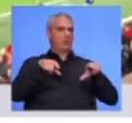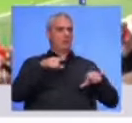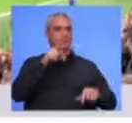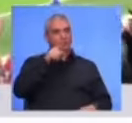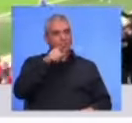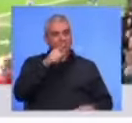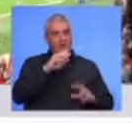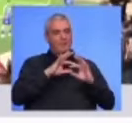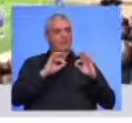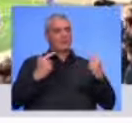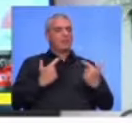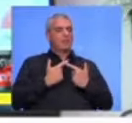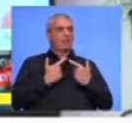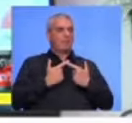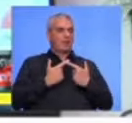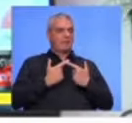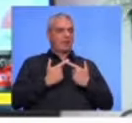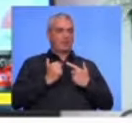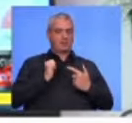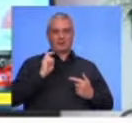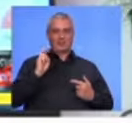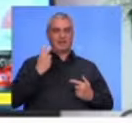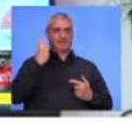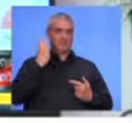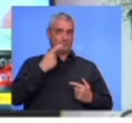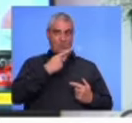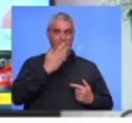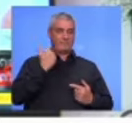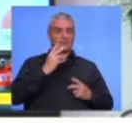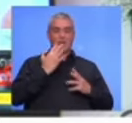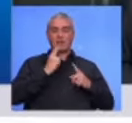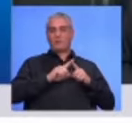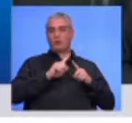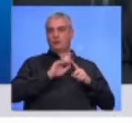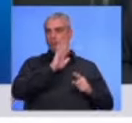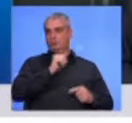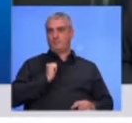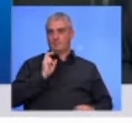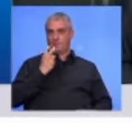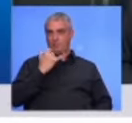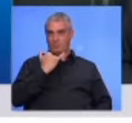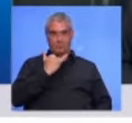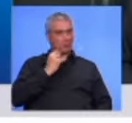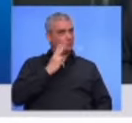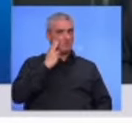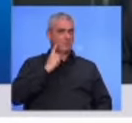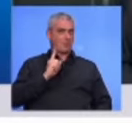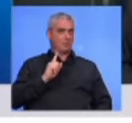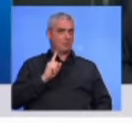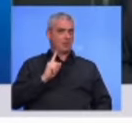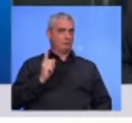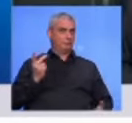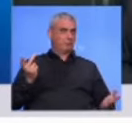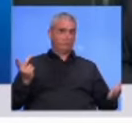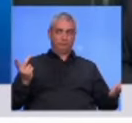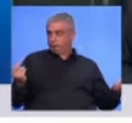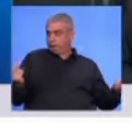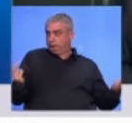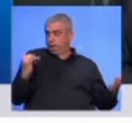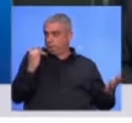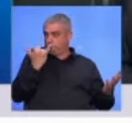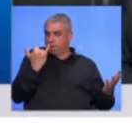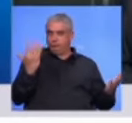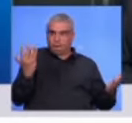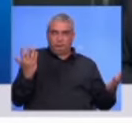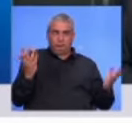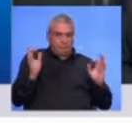בתחילת המלחמה התגייסת למילואים והיית חודשים במילואים, כן? ולא התביישת בזה גם. כן,